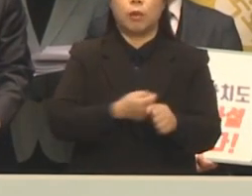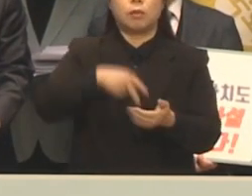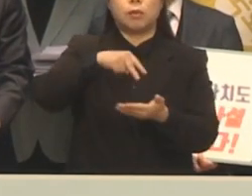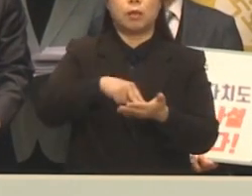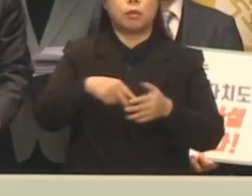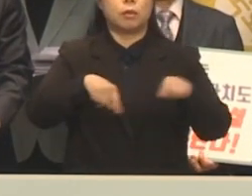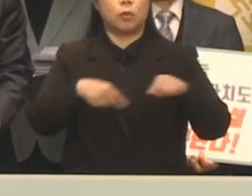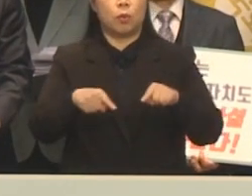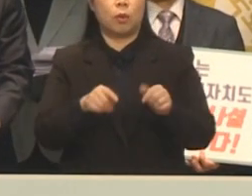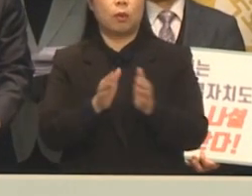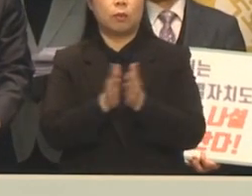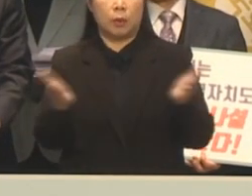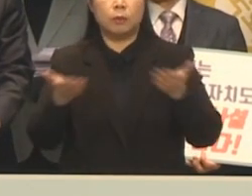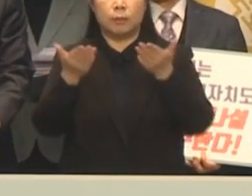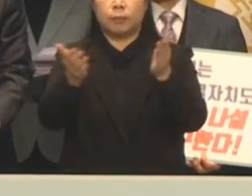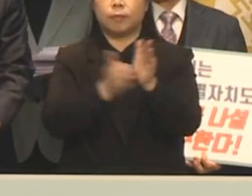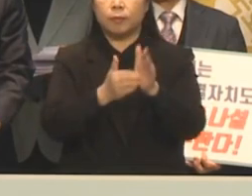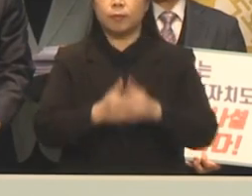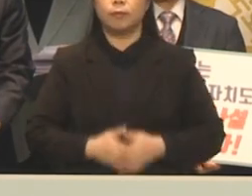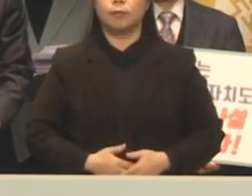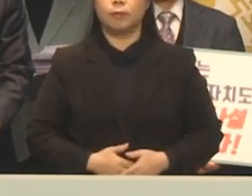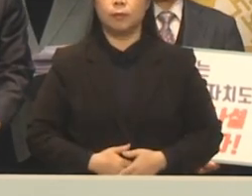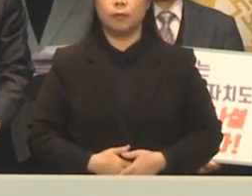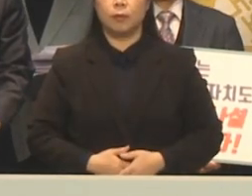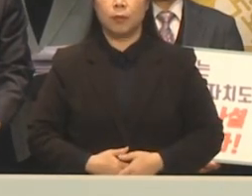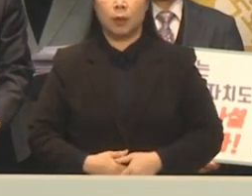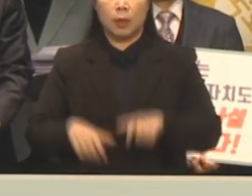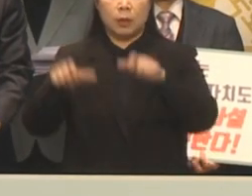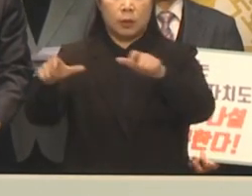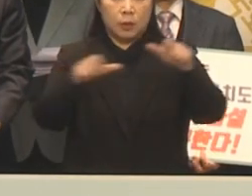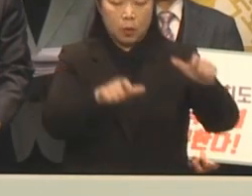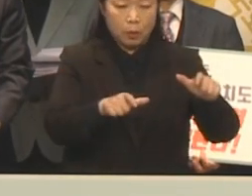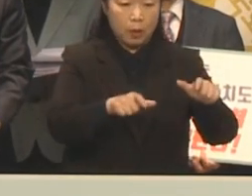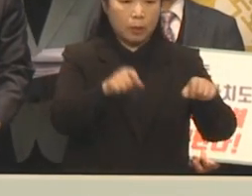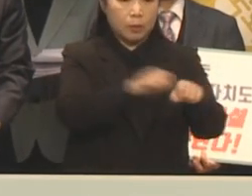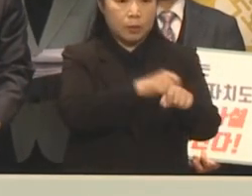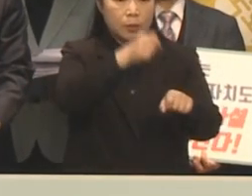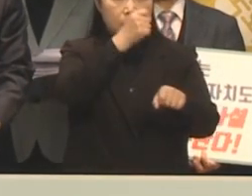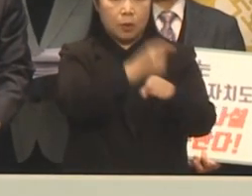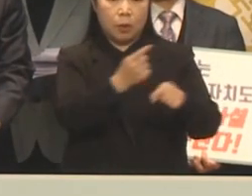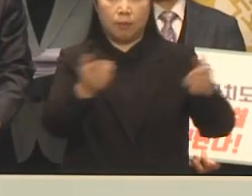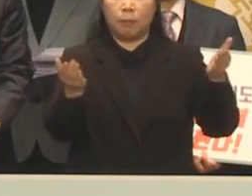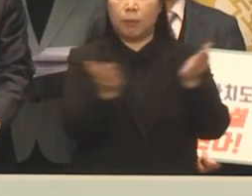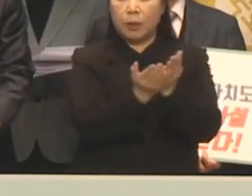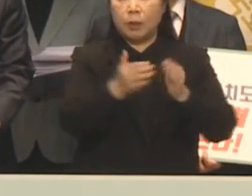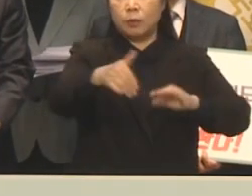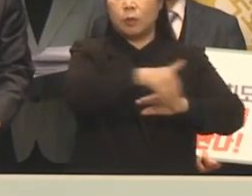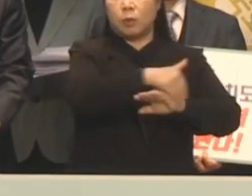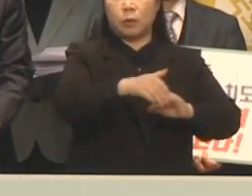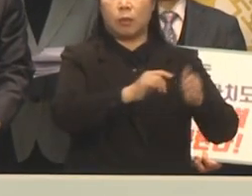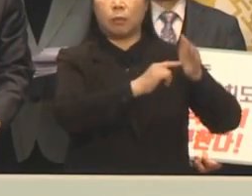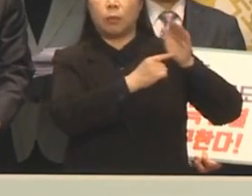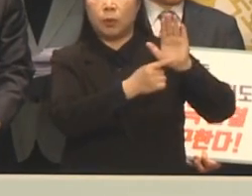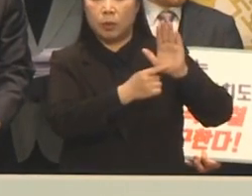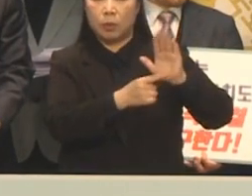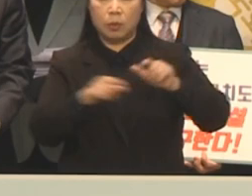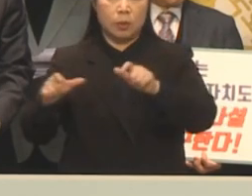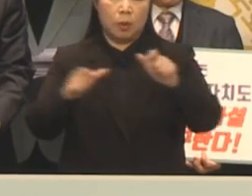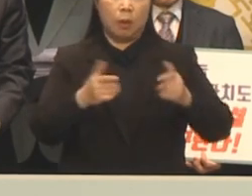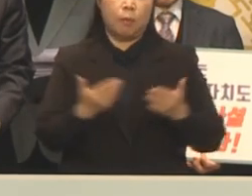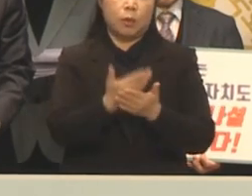특별자치도로 출범시켰습니다. 지역 특성에 맞는 정책을 펼쳐 지역 발전을